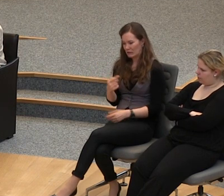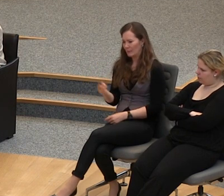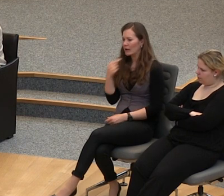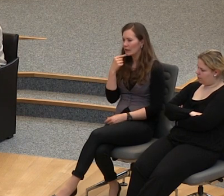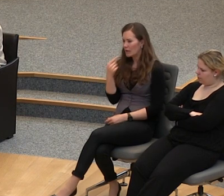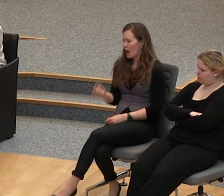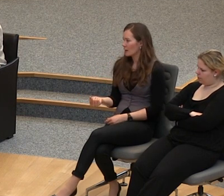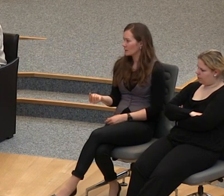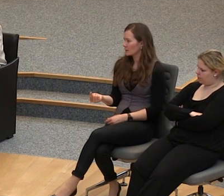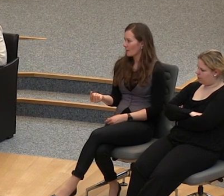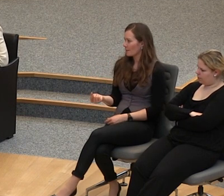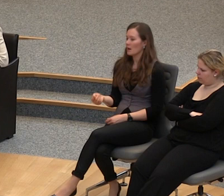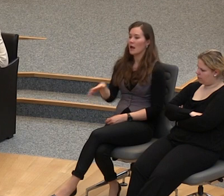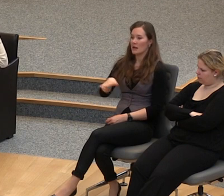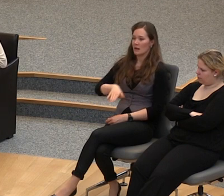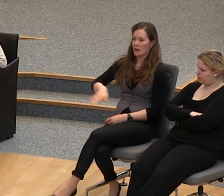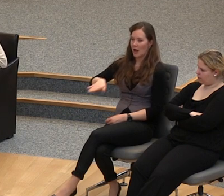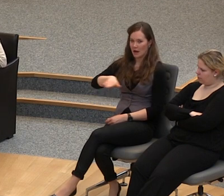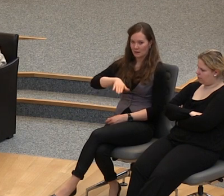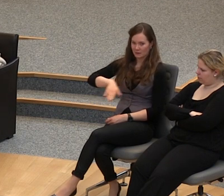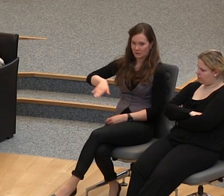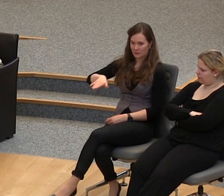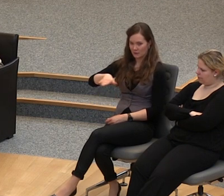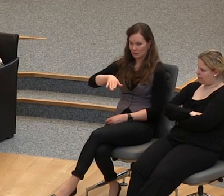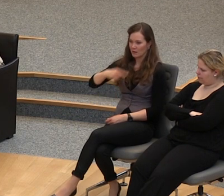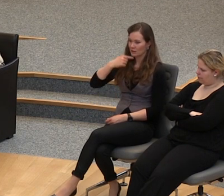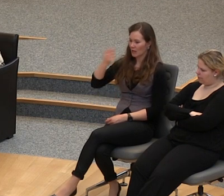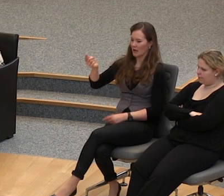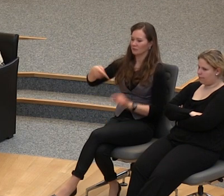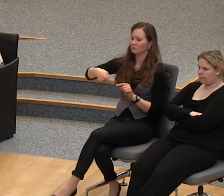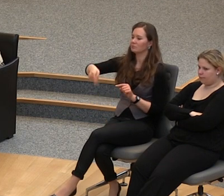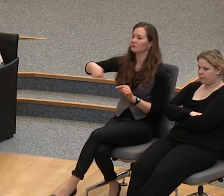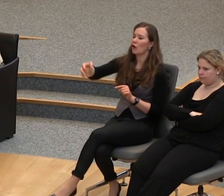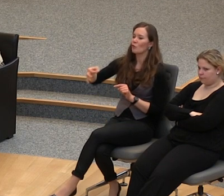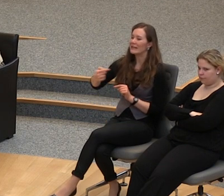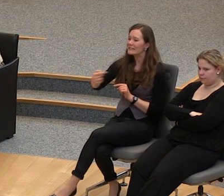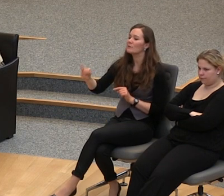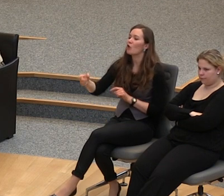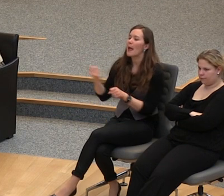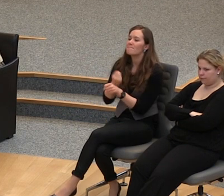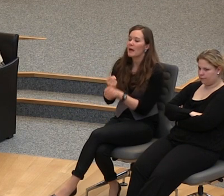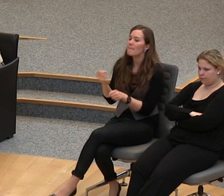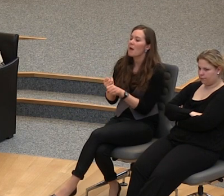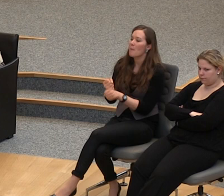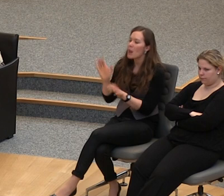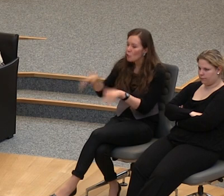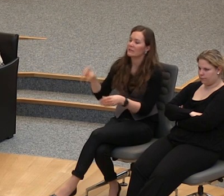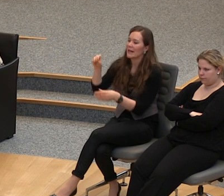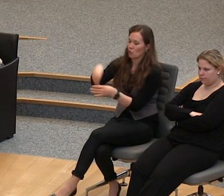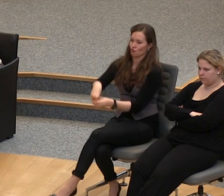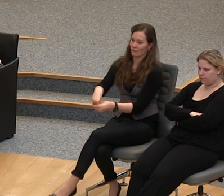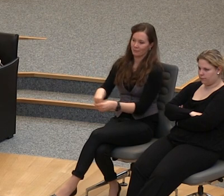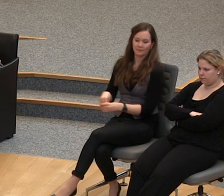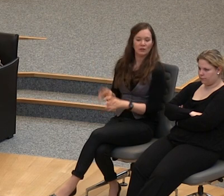vertritt, das Land weist die Kommunen per Gesetz an, Inklusion in Angriff zu nehmen.